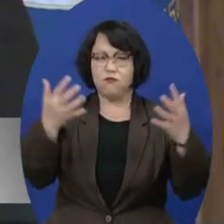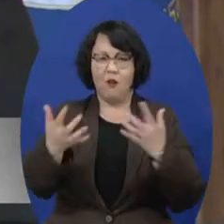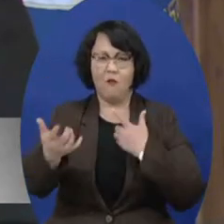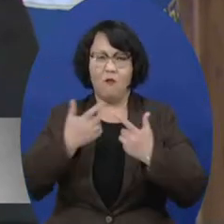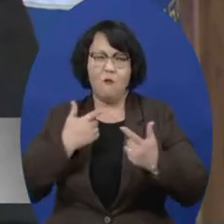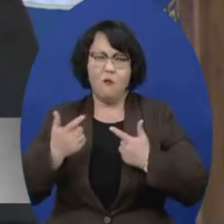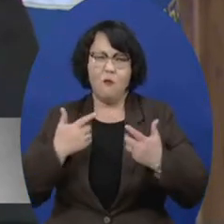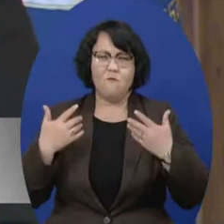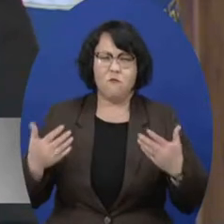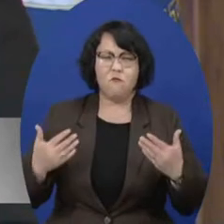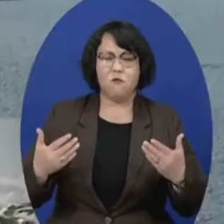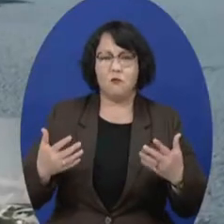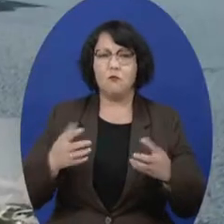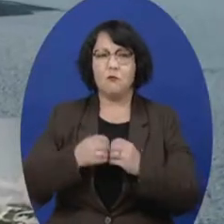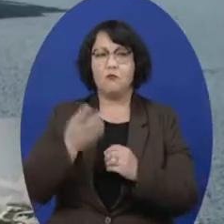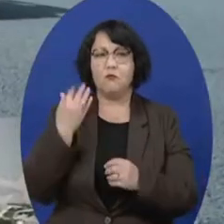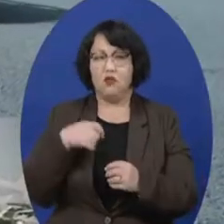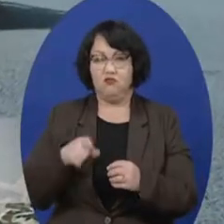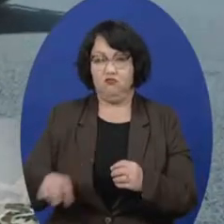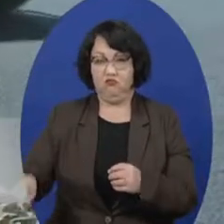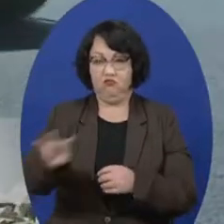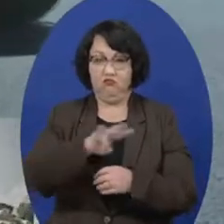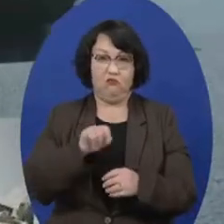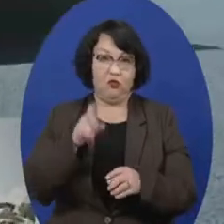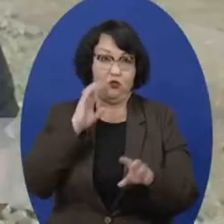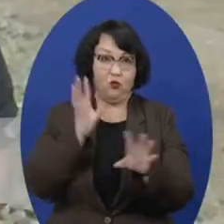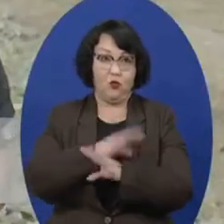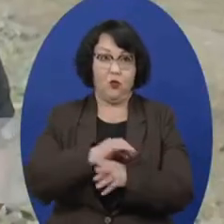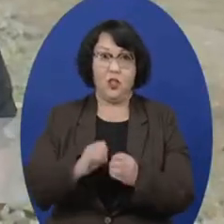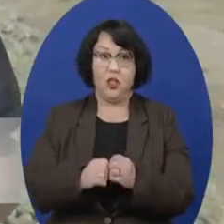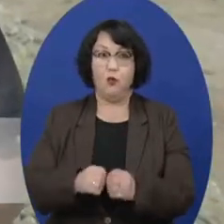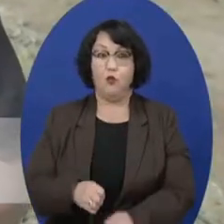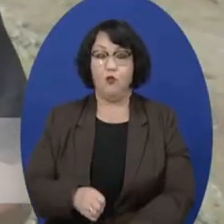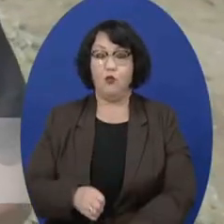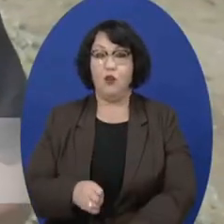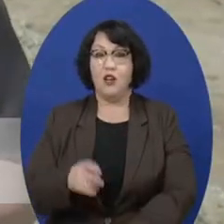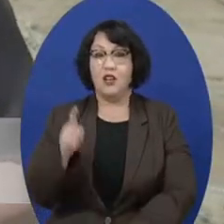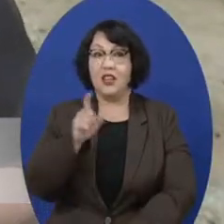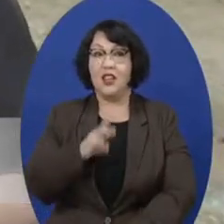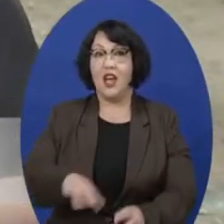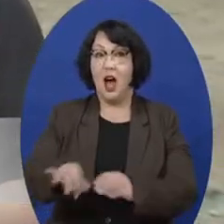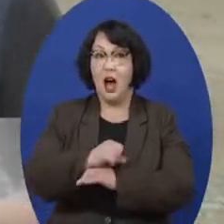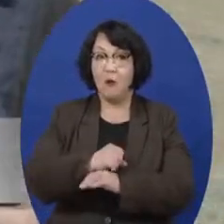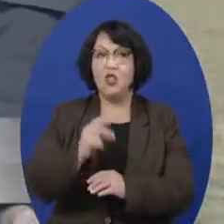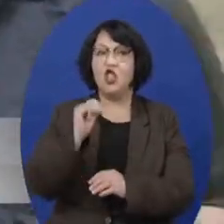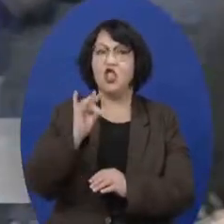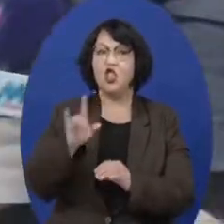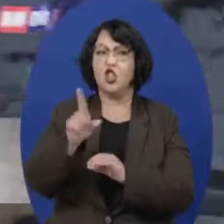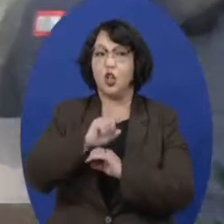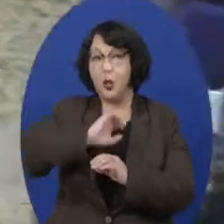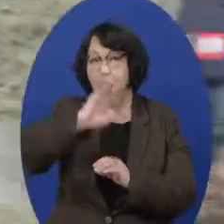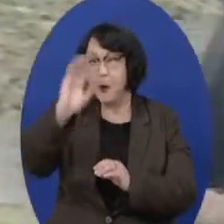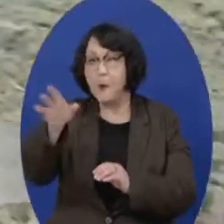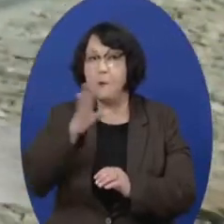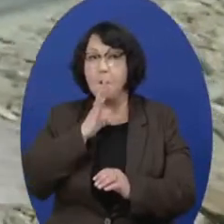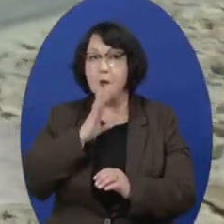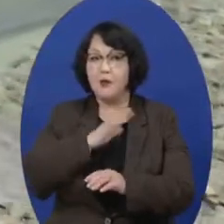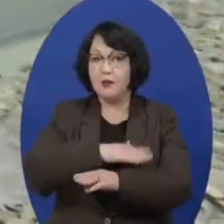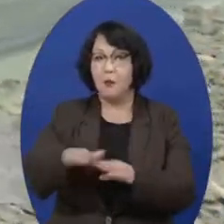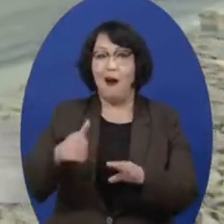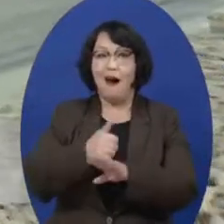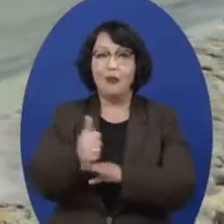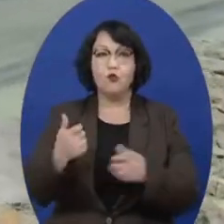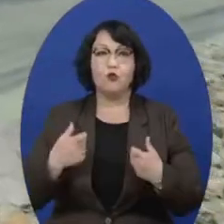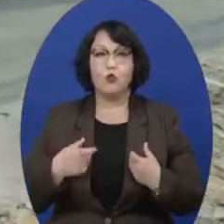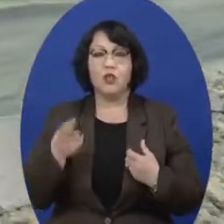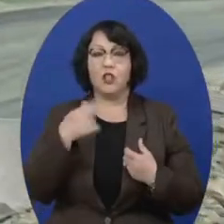цогцлбарыг бас барьж байгуулж байгаа. За Хинтэй аймгийн Чингис хотоос Бэрх рүү чиглэсэн энэхүү зам бол зөвхөн аялал жуулчлалаас гадна